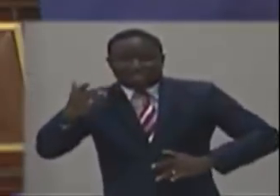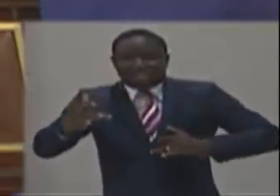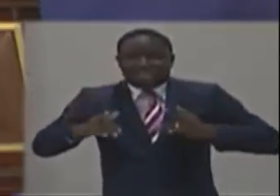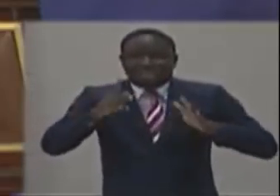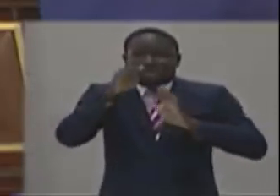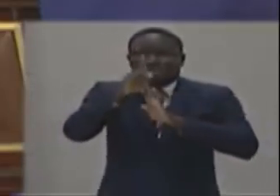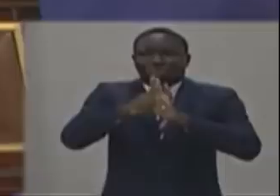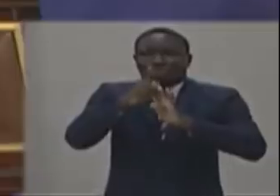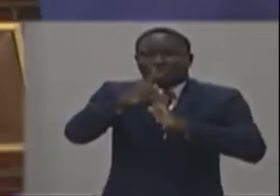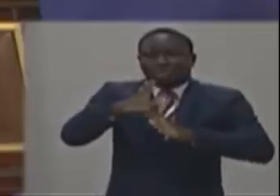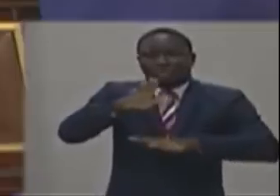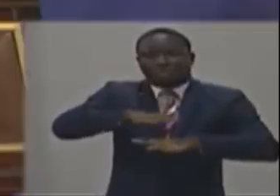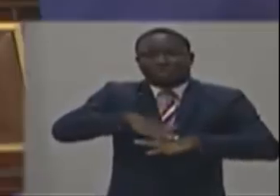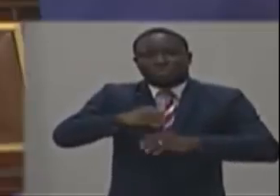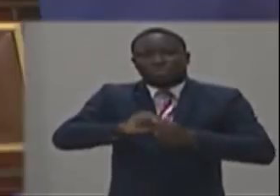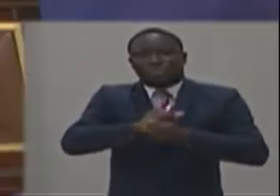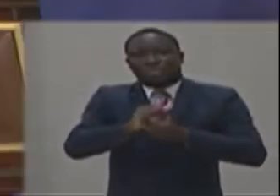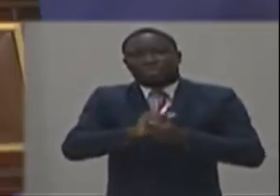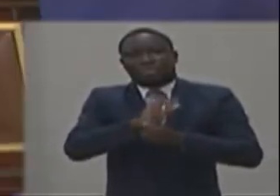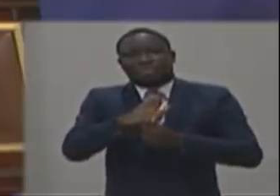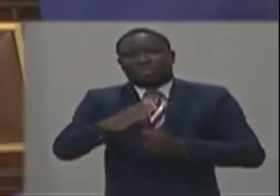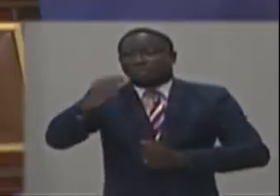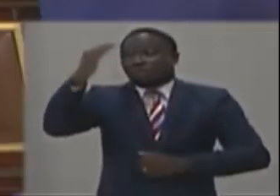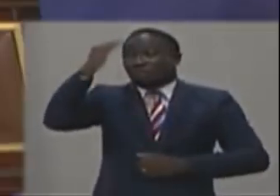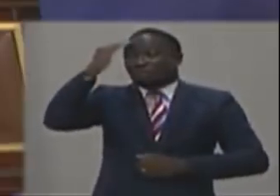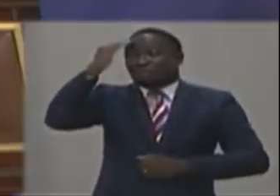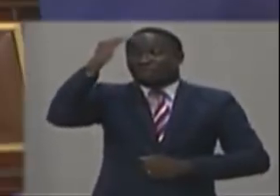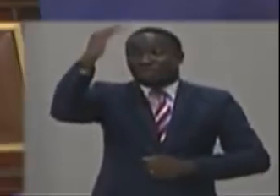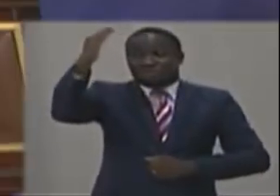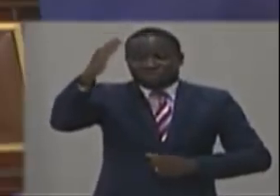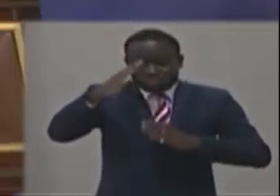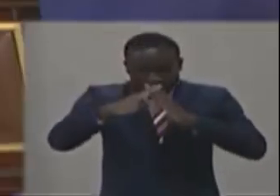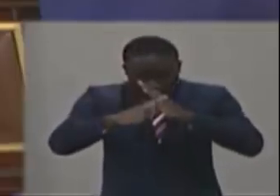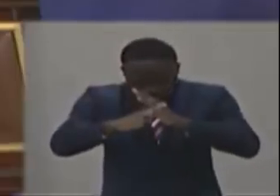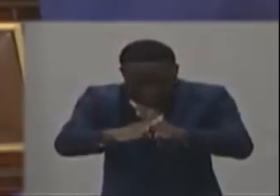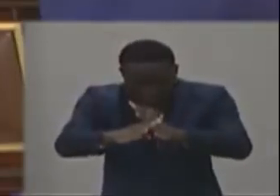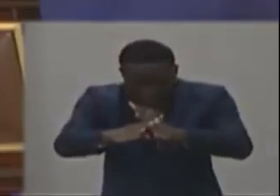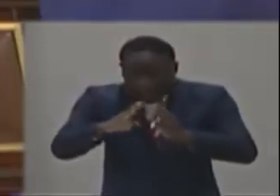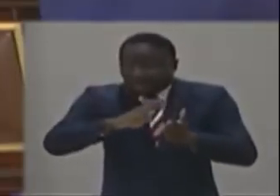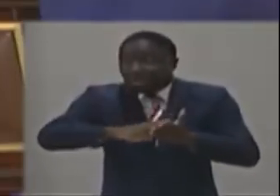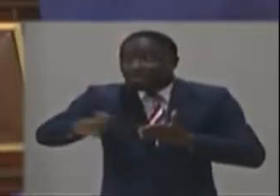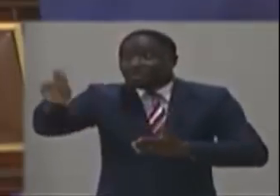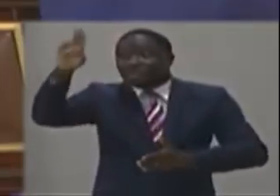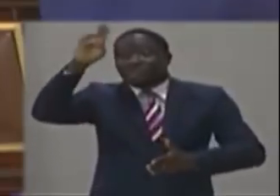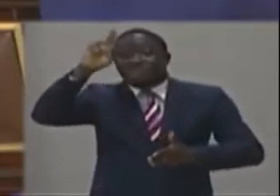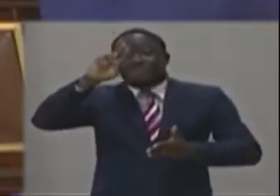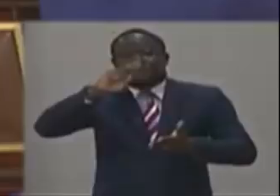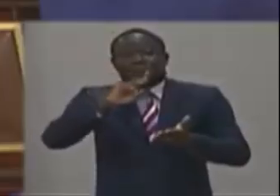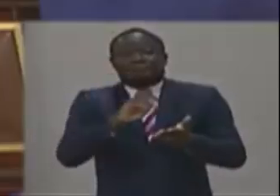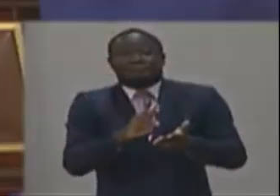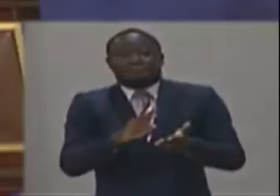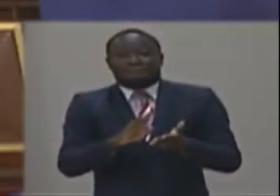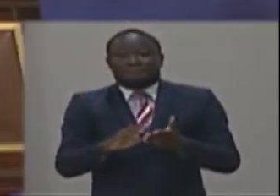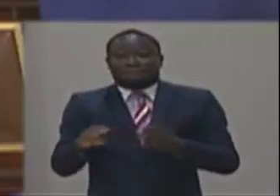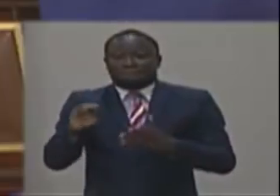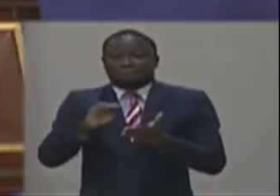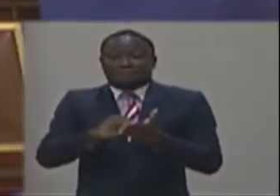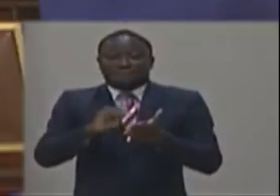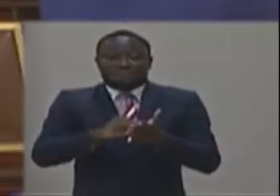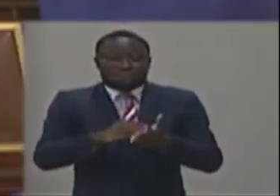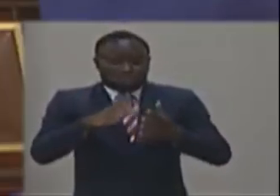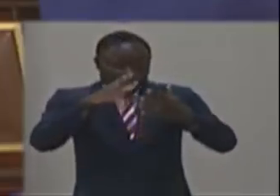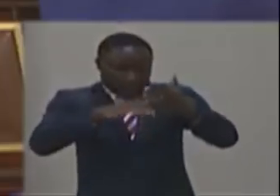population sous COVID-19. Nous saluons bien bas, faculté de médecine et pharmacie, étudiants en